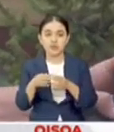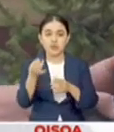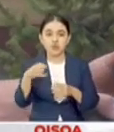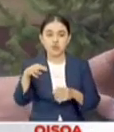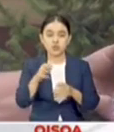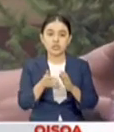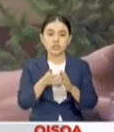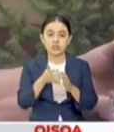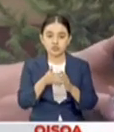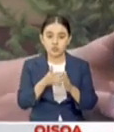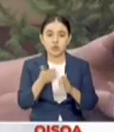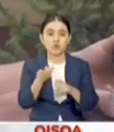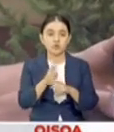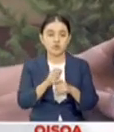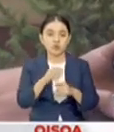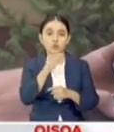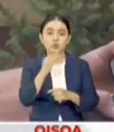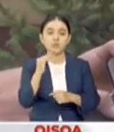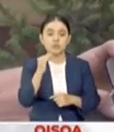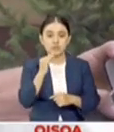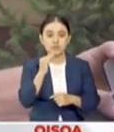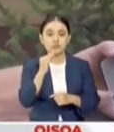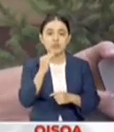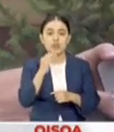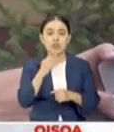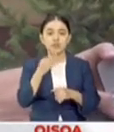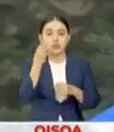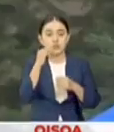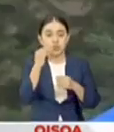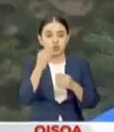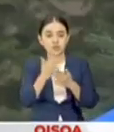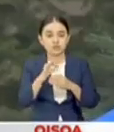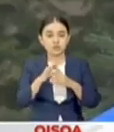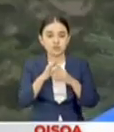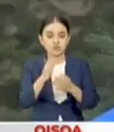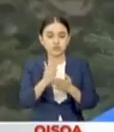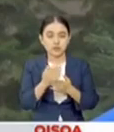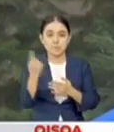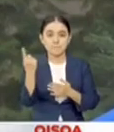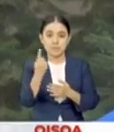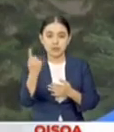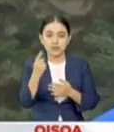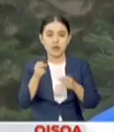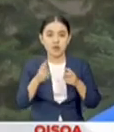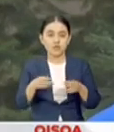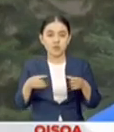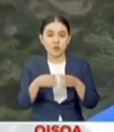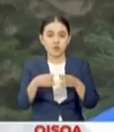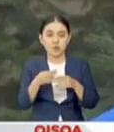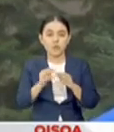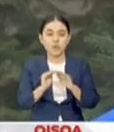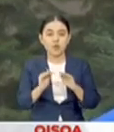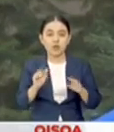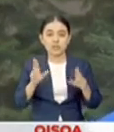yod yetishmovchiligi juda ham ko'pkini asoratlarga olib kelishi mumkin. Birinchi xavf guruhimiz bu